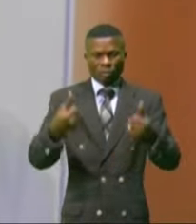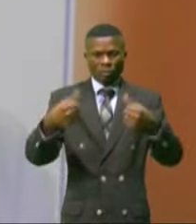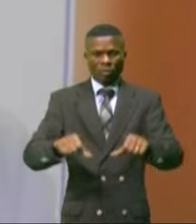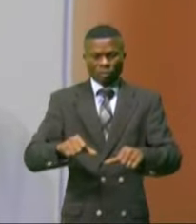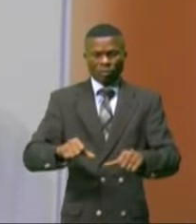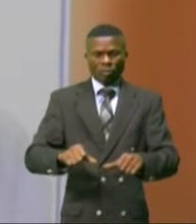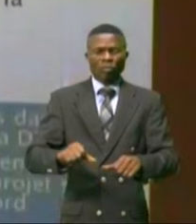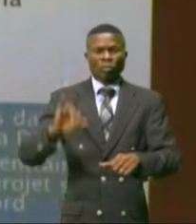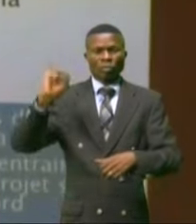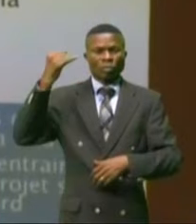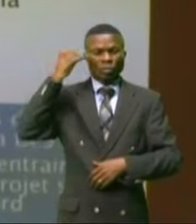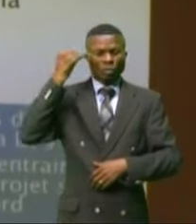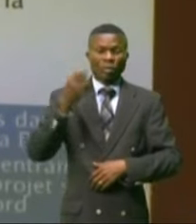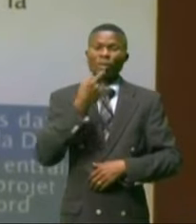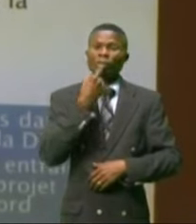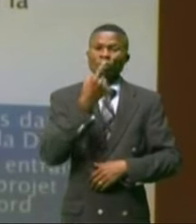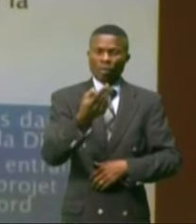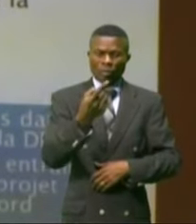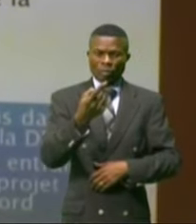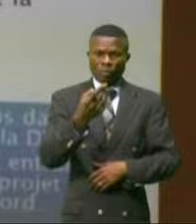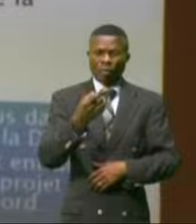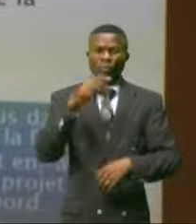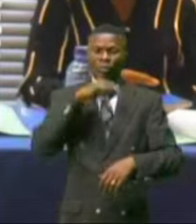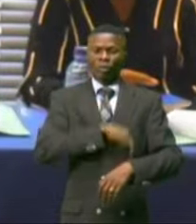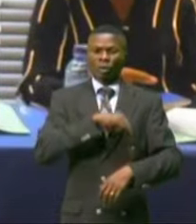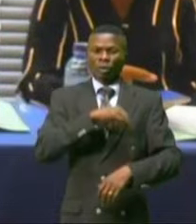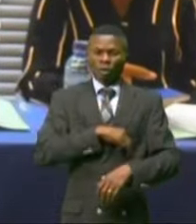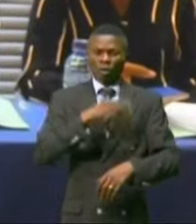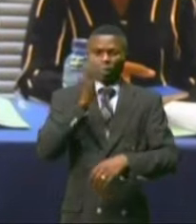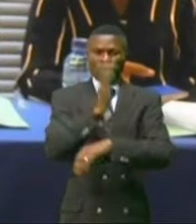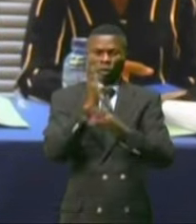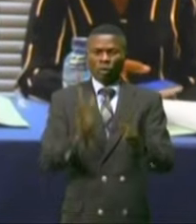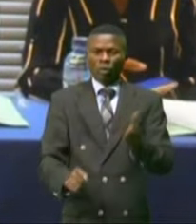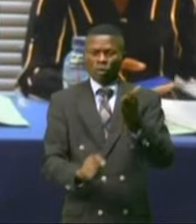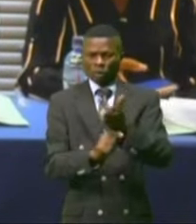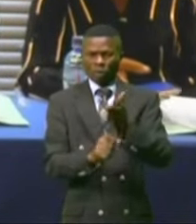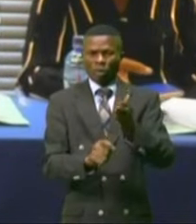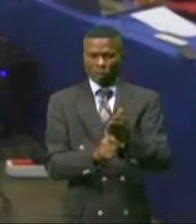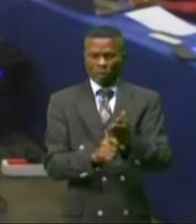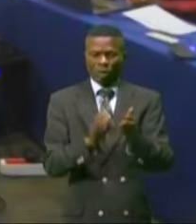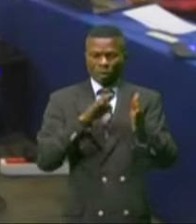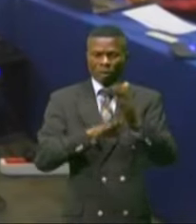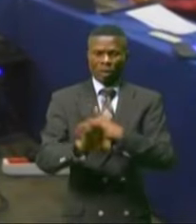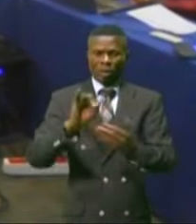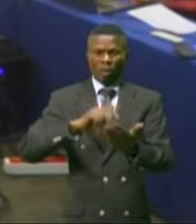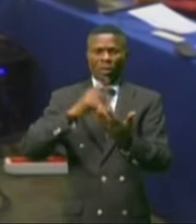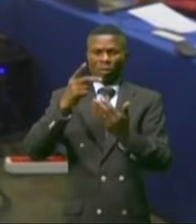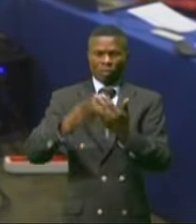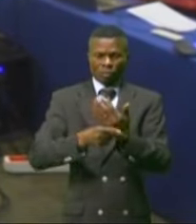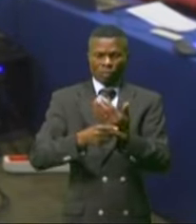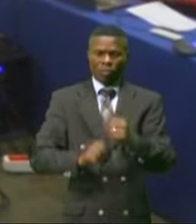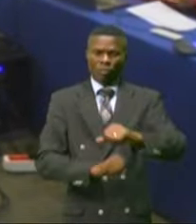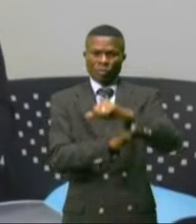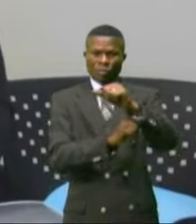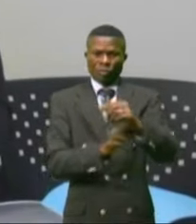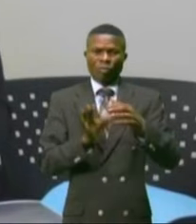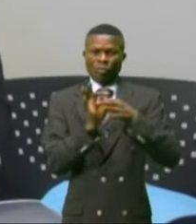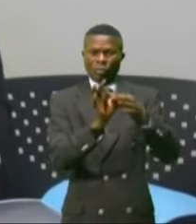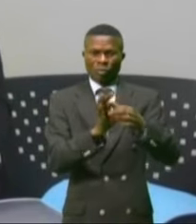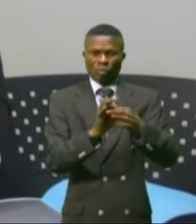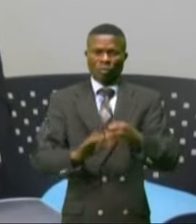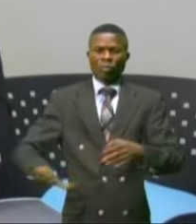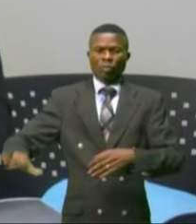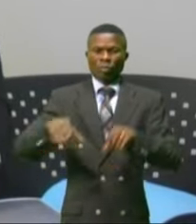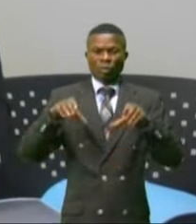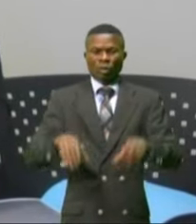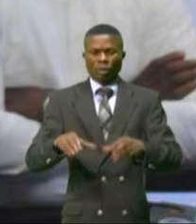JICA a souligné que la mission du conseiller technique s'inscrit dans le cadre de l'appui de la coopération